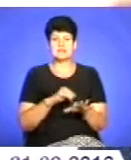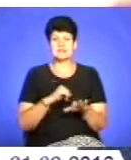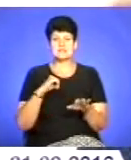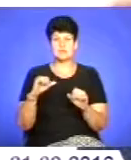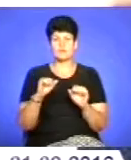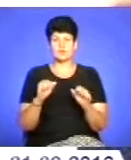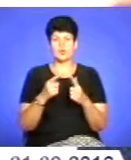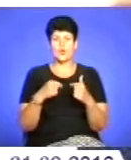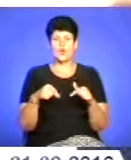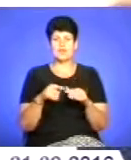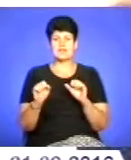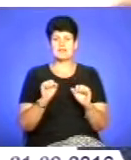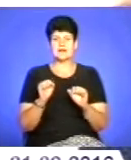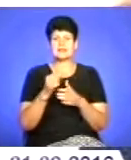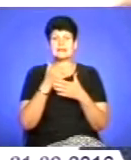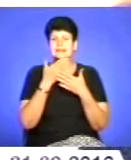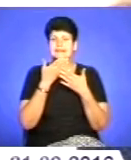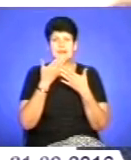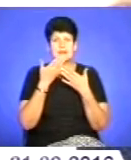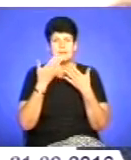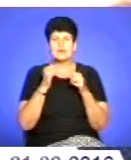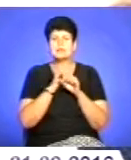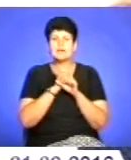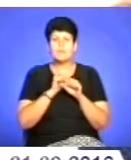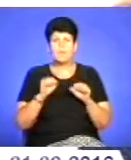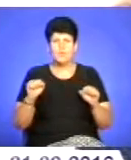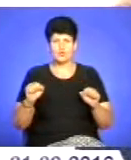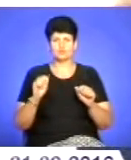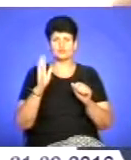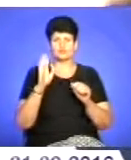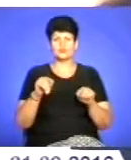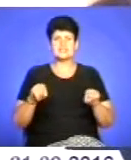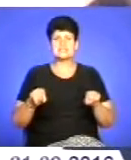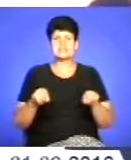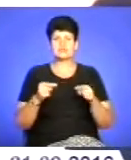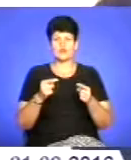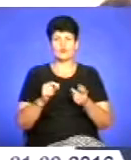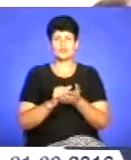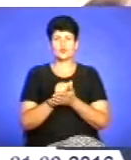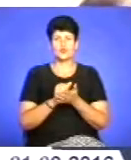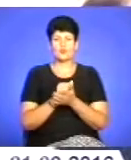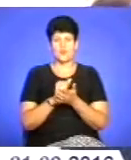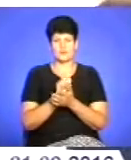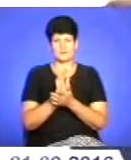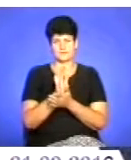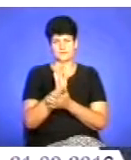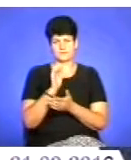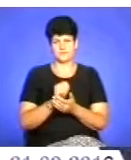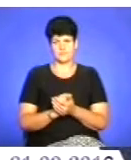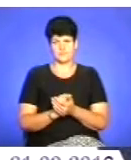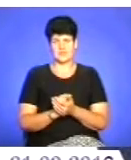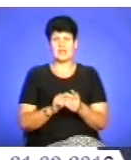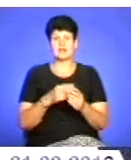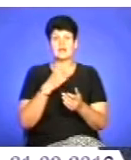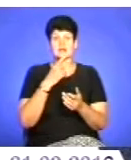самоврядування, органи влади не можуть виступати засновниками друкованих засобів масової інформації.